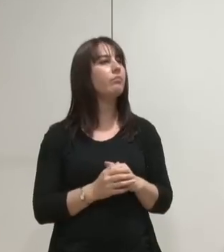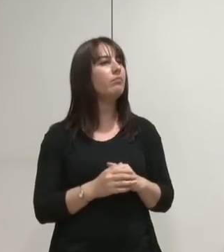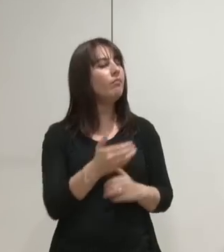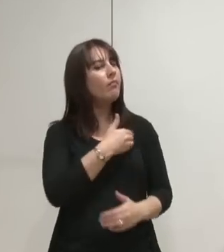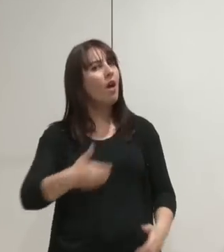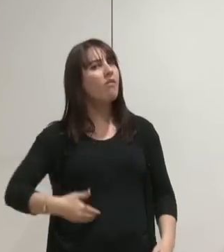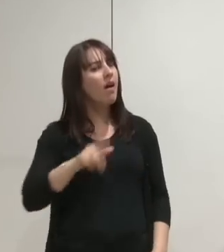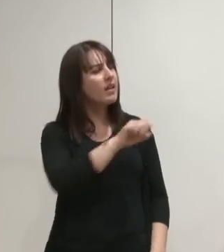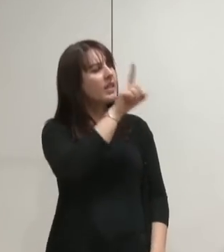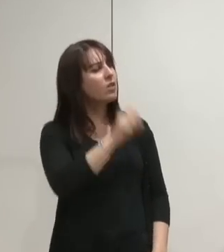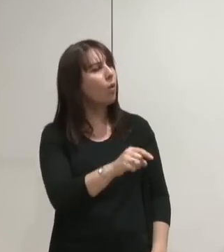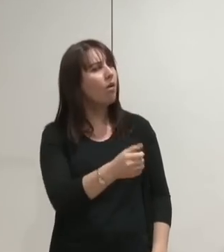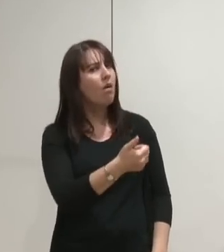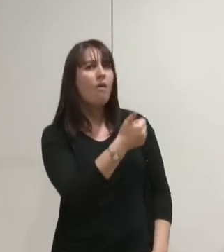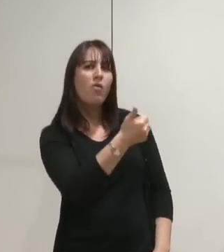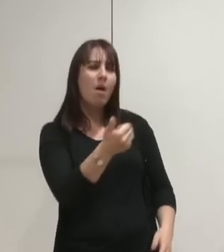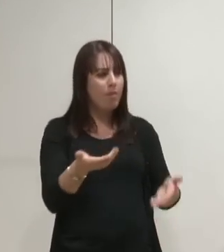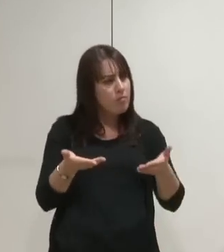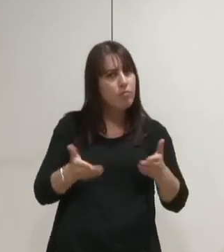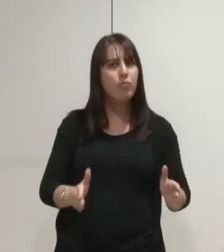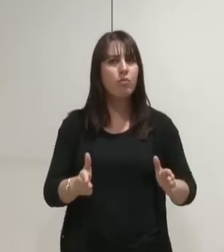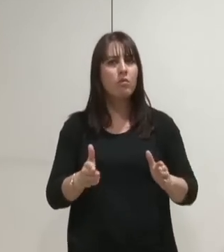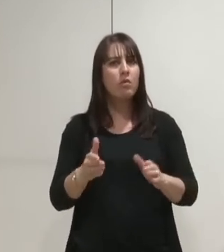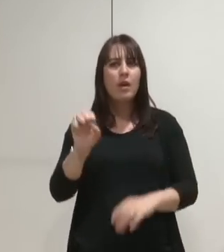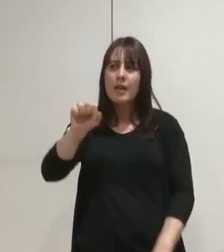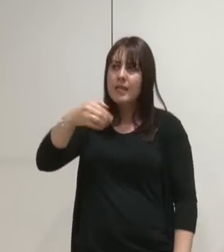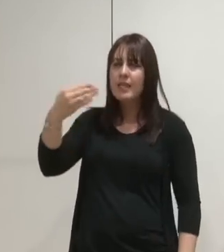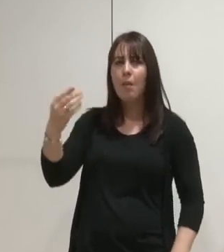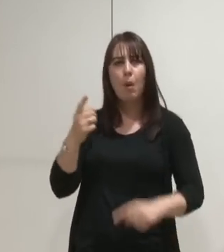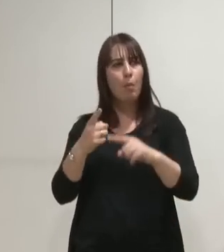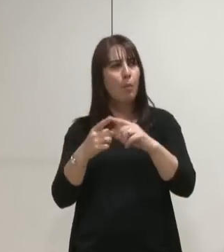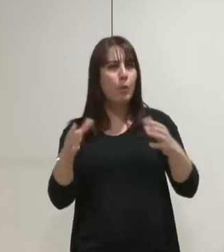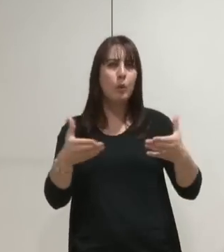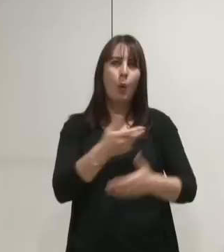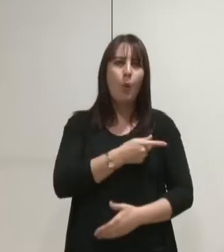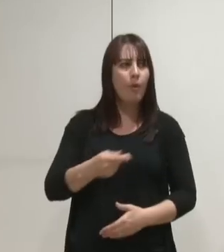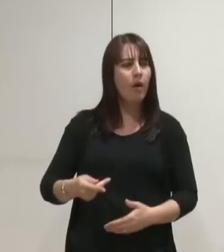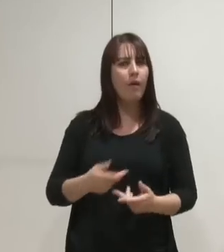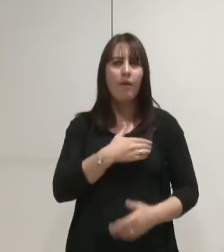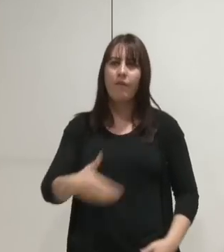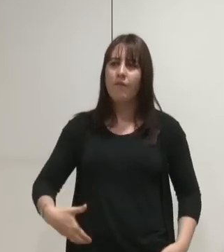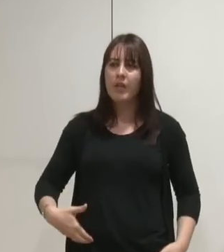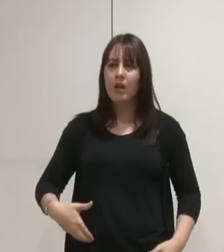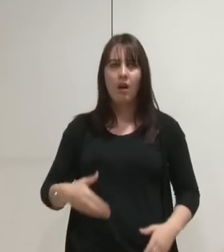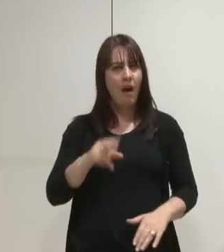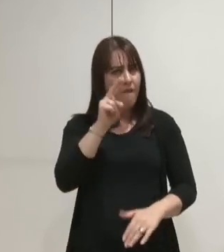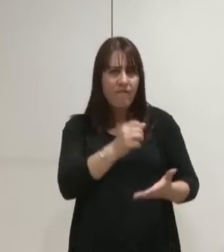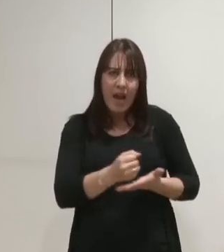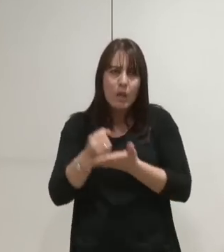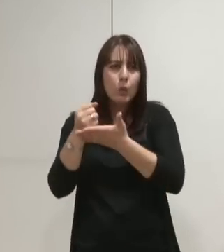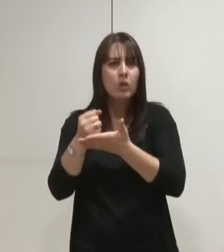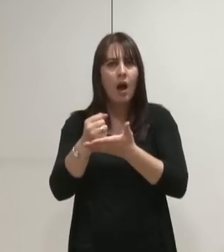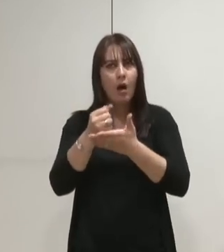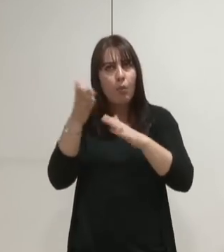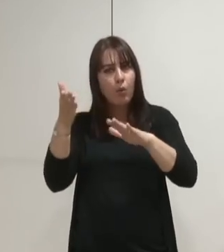exacte sur l'avenir des SEM et du groupe ville et au soutien réel que vous apporterez à leurs